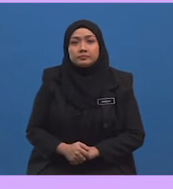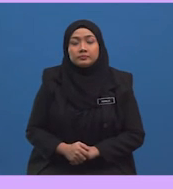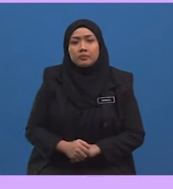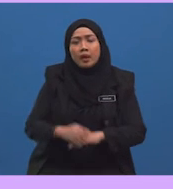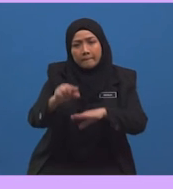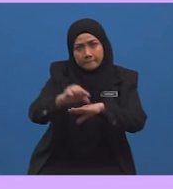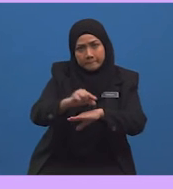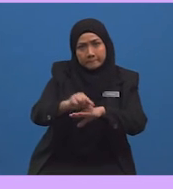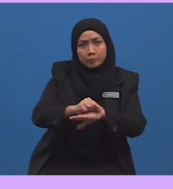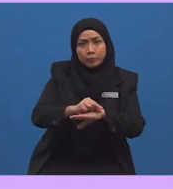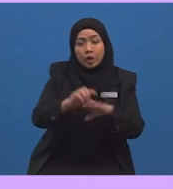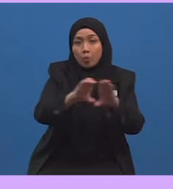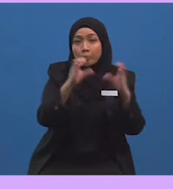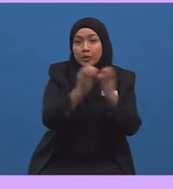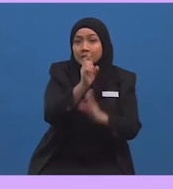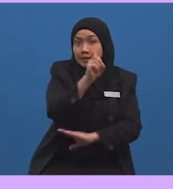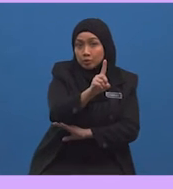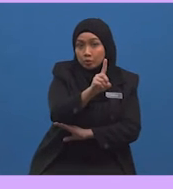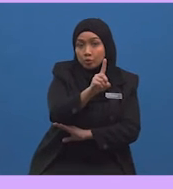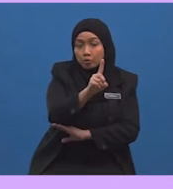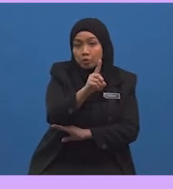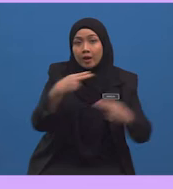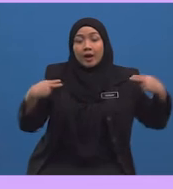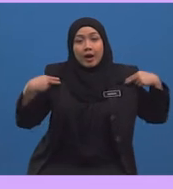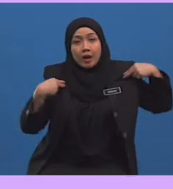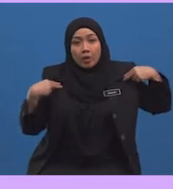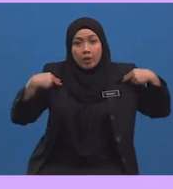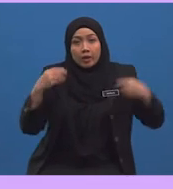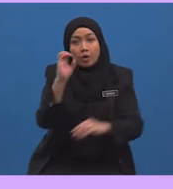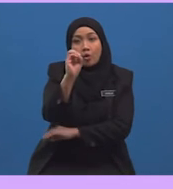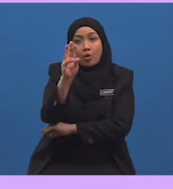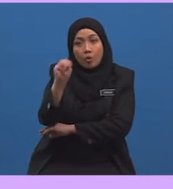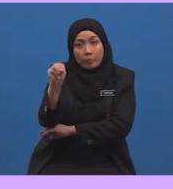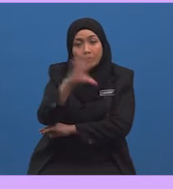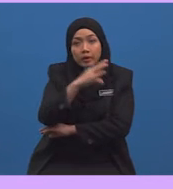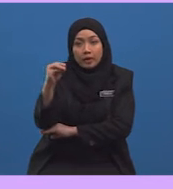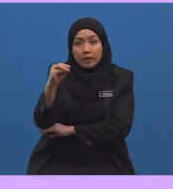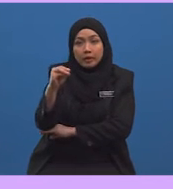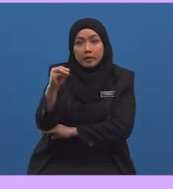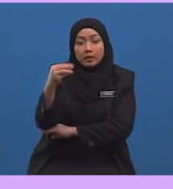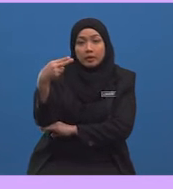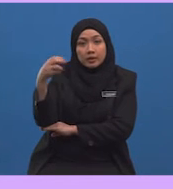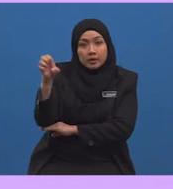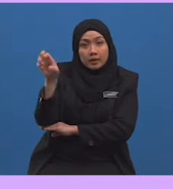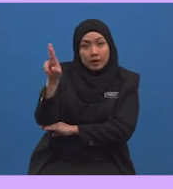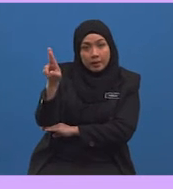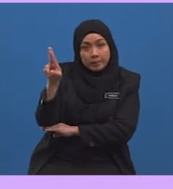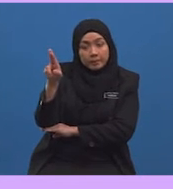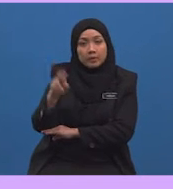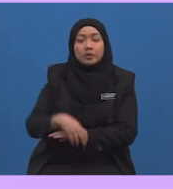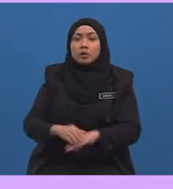Pengguna primer ialah haiwan herbivore dan omnivore yang memakan pengeluar sebagai contoh